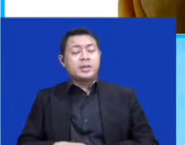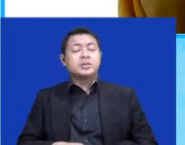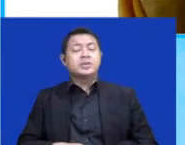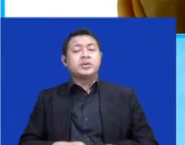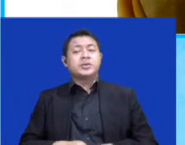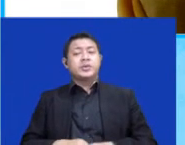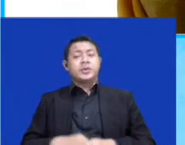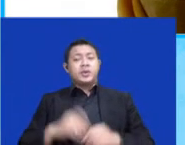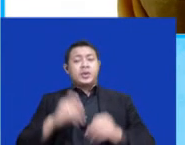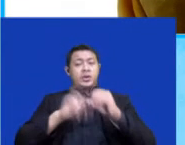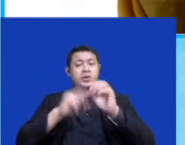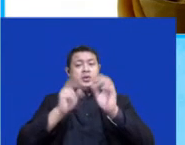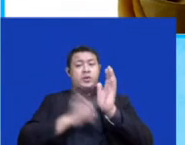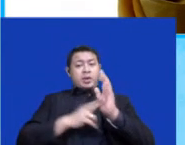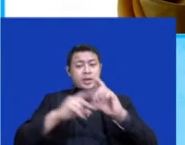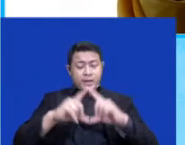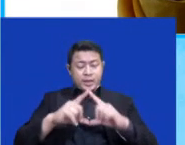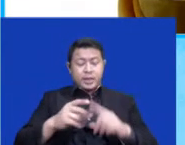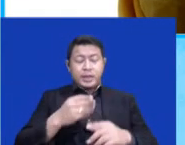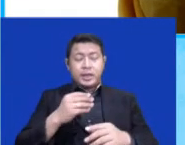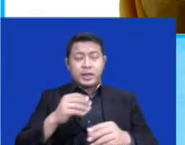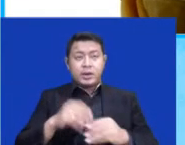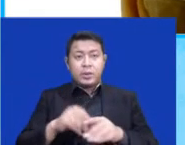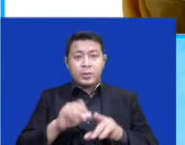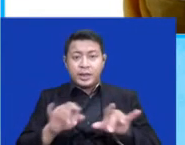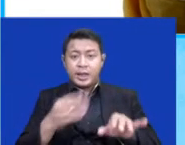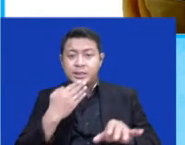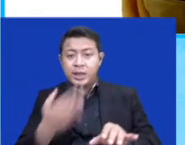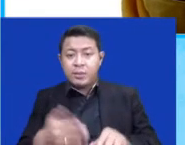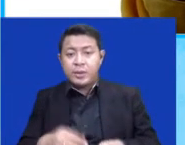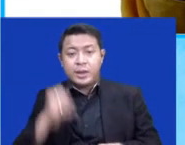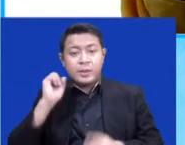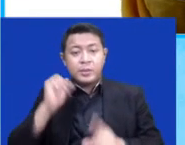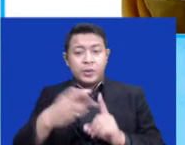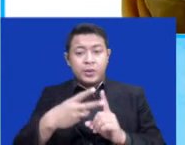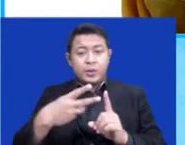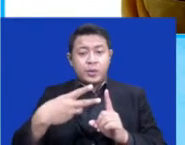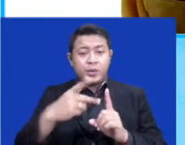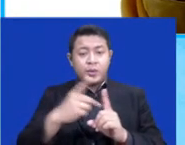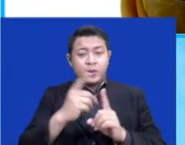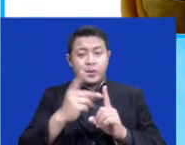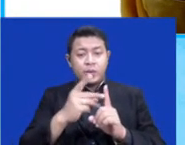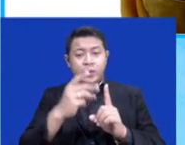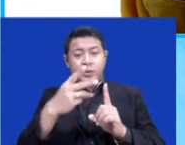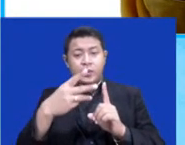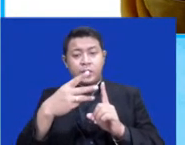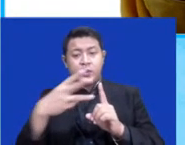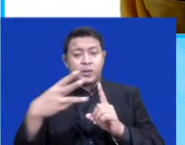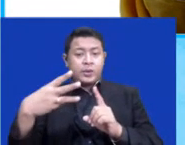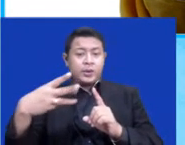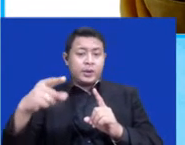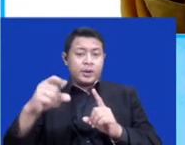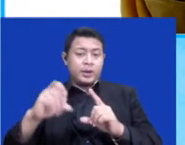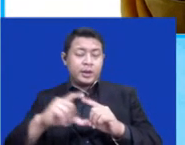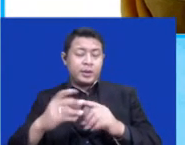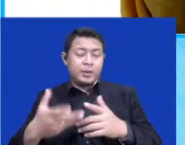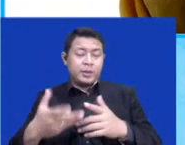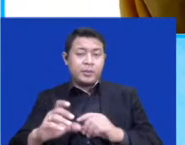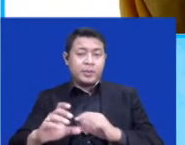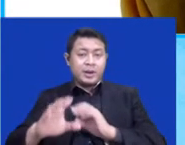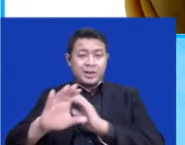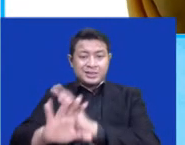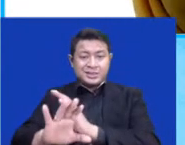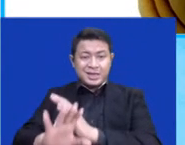Q&A. Saya sampaikan terlebih dahulu, Bu Hera, ini pertanyaan Bu Hera. Bagaimana Bu tips mencegah diabetes di